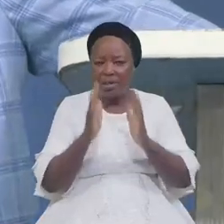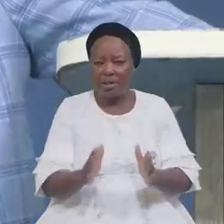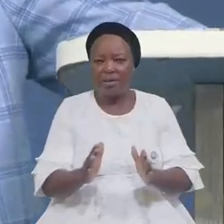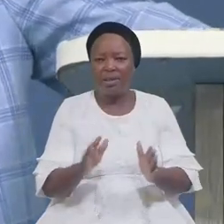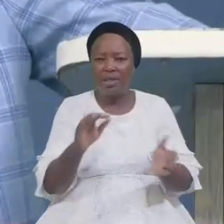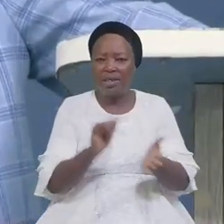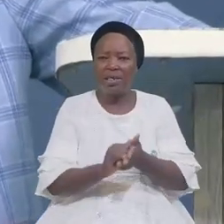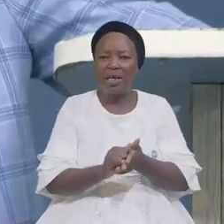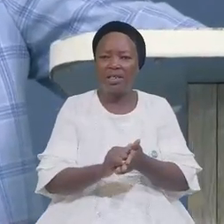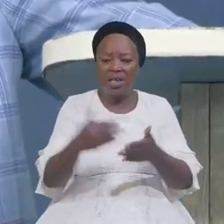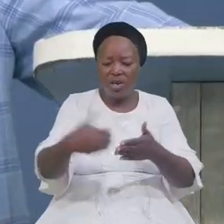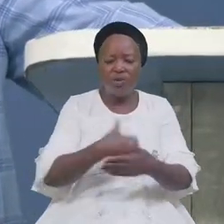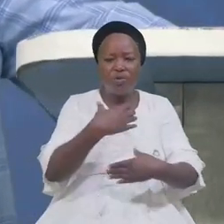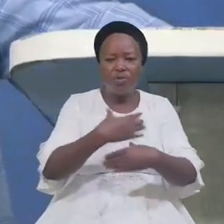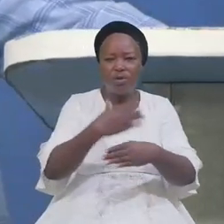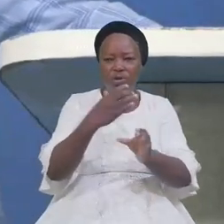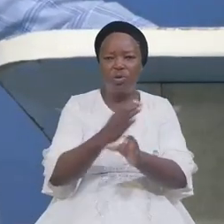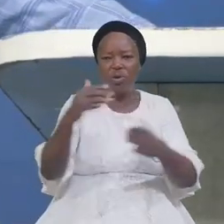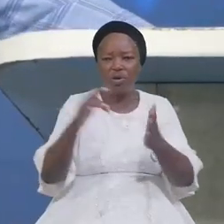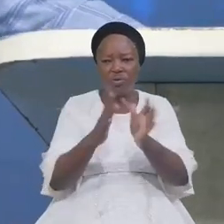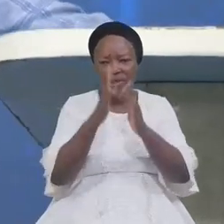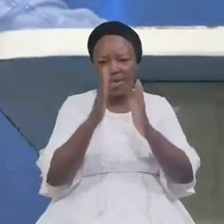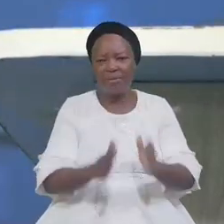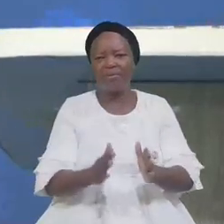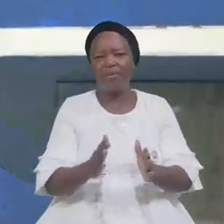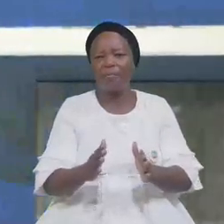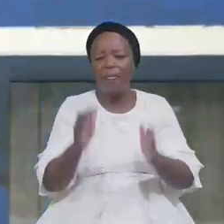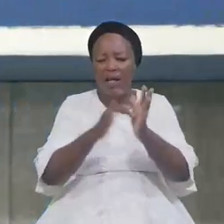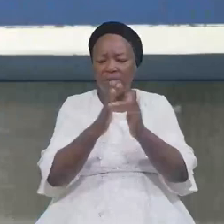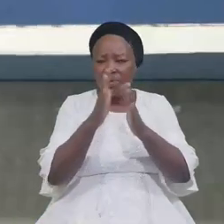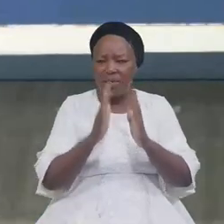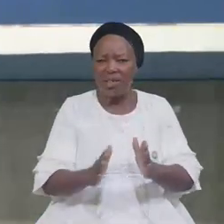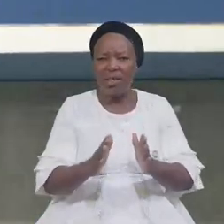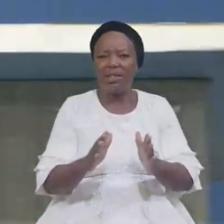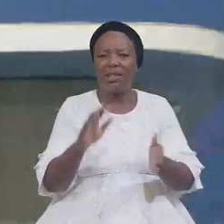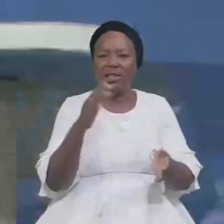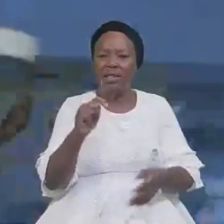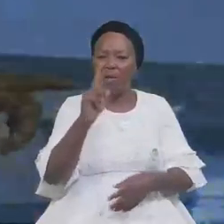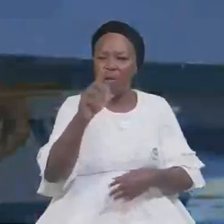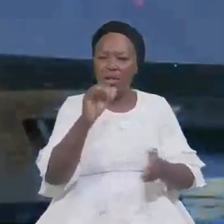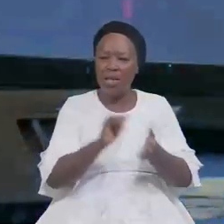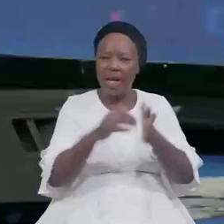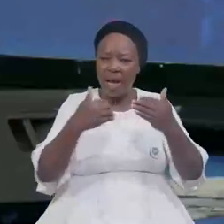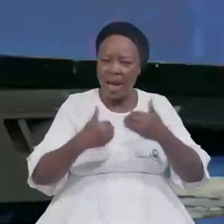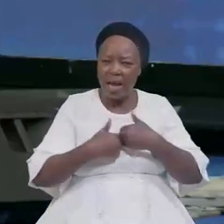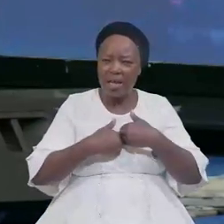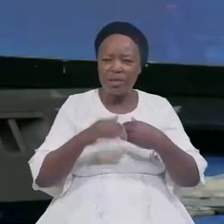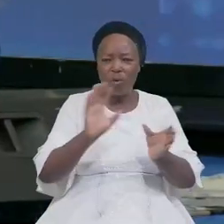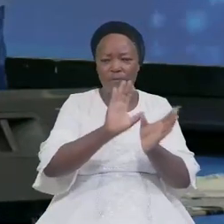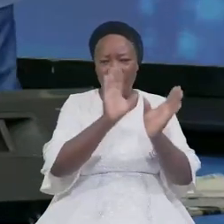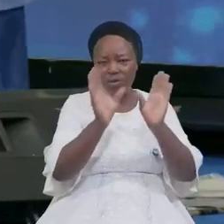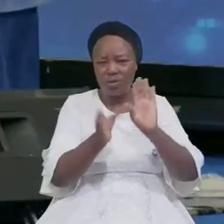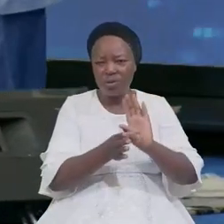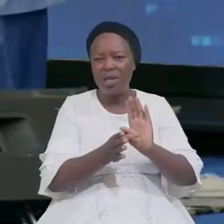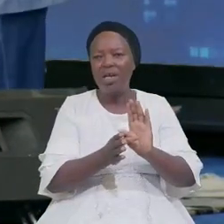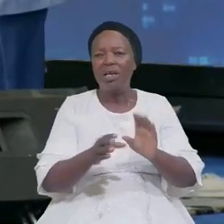cette nouvelle créature, le chrétien. Le chrétien, celui-là qui a la conversion,